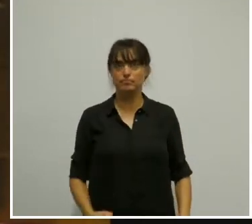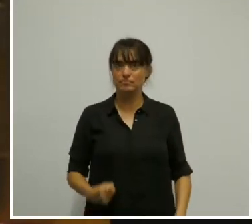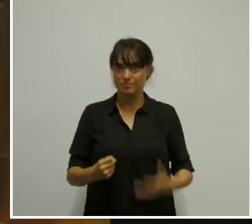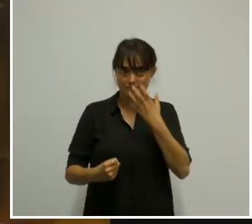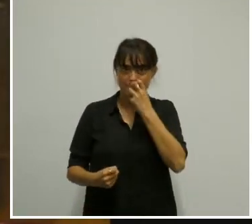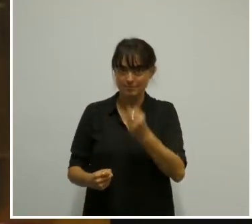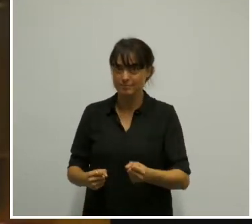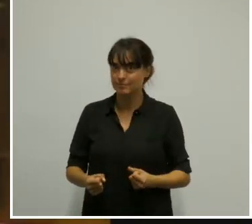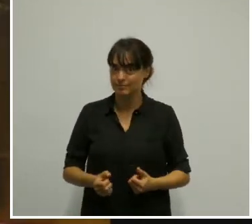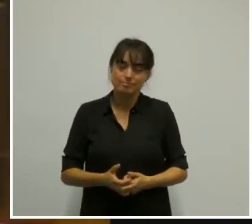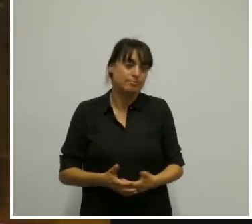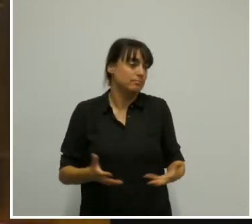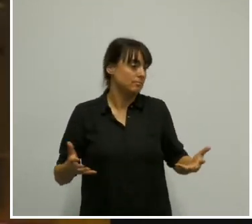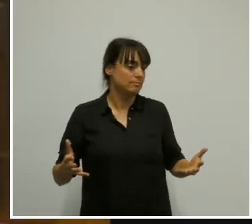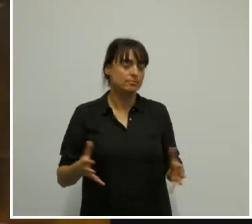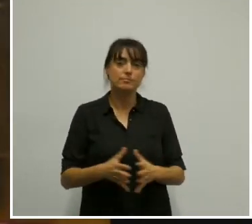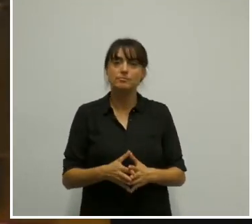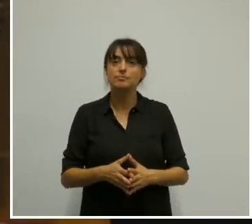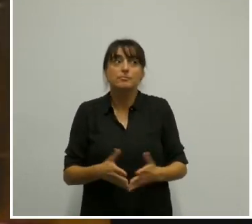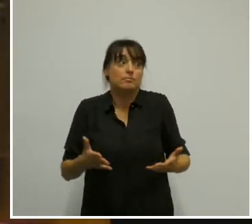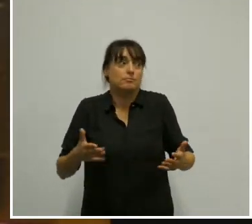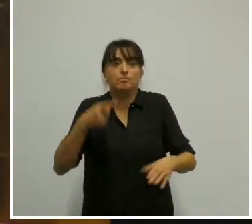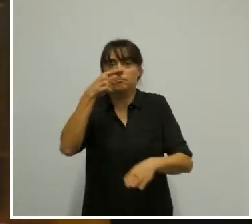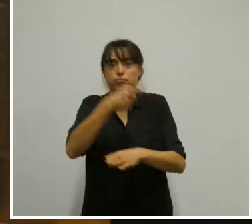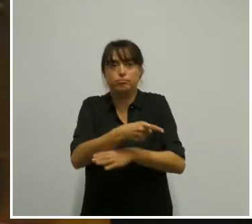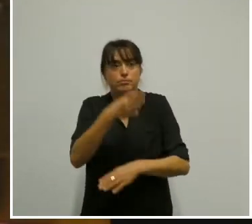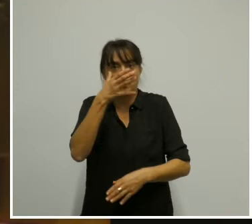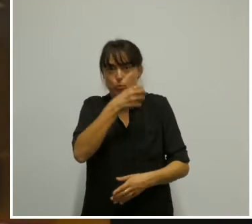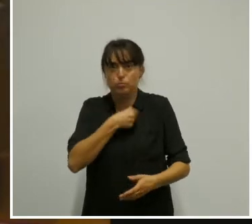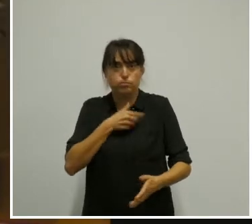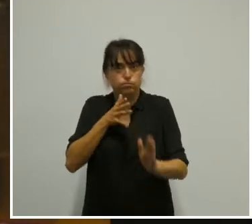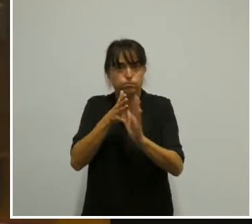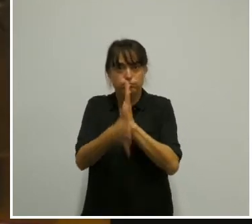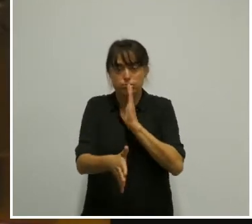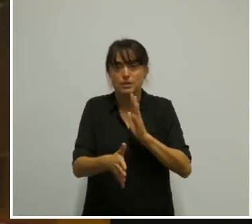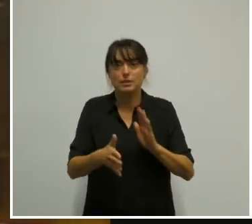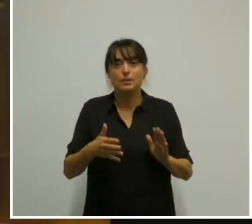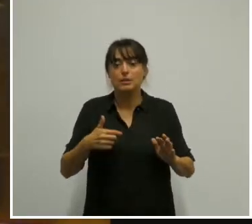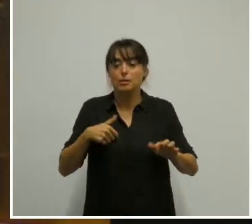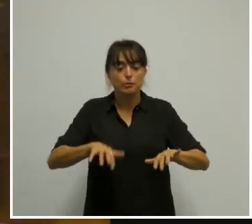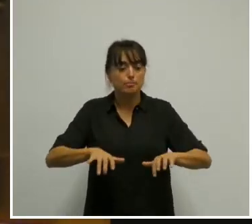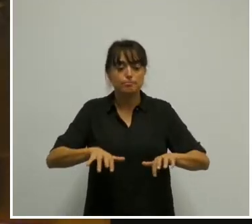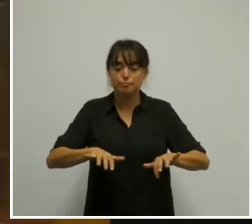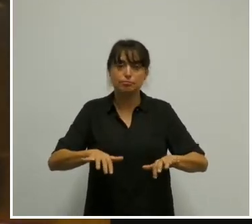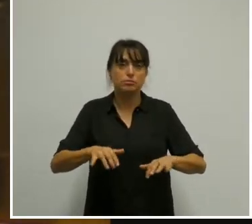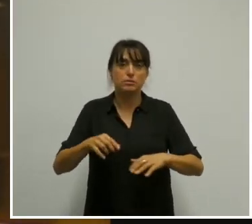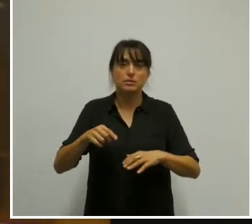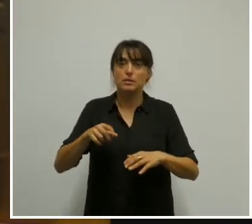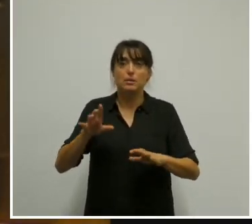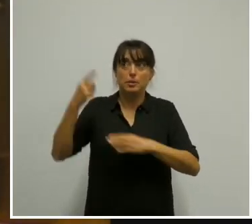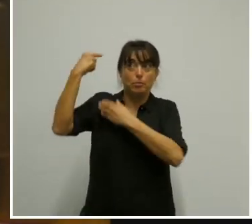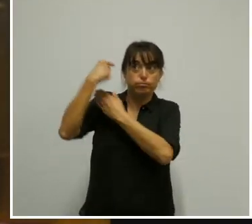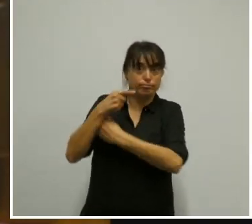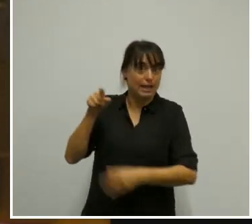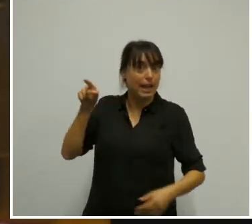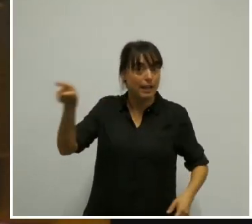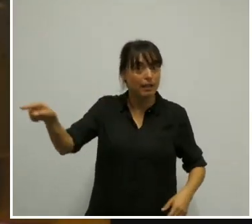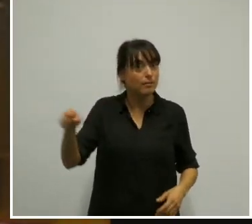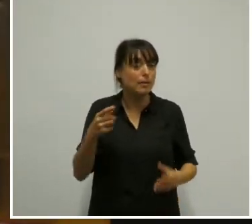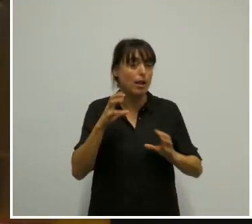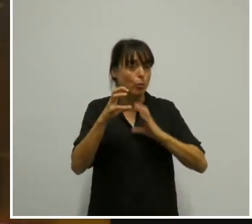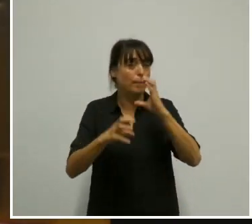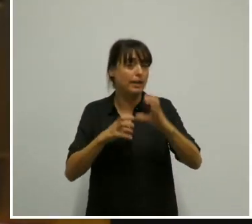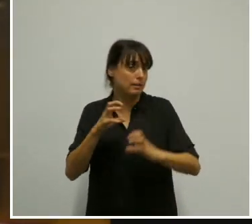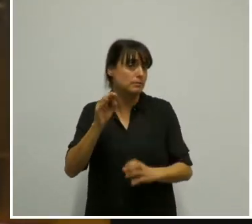la prescripció la fan com volen. Tu estàs allà per picar l'ordinador i punt. I és complicat. I hi